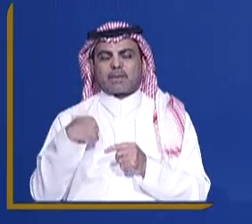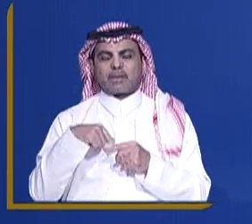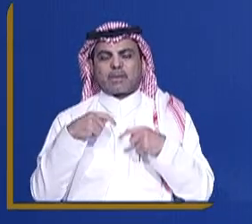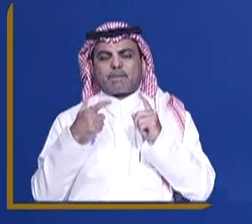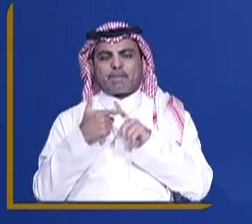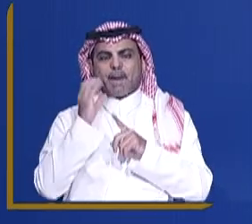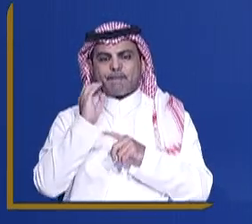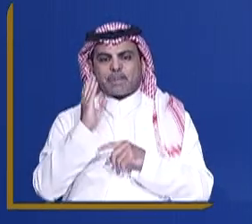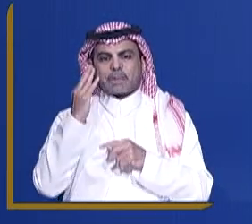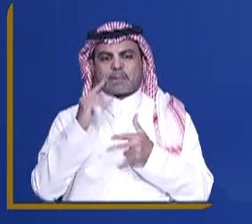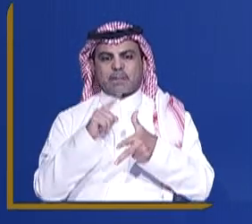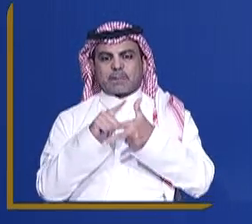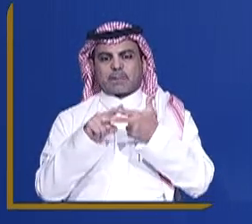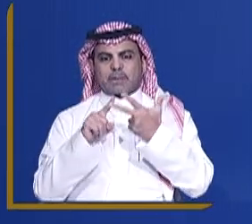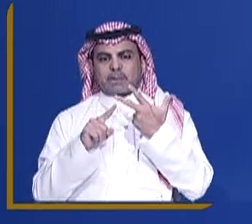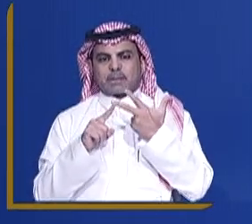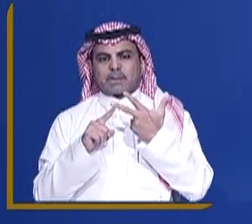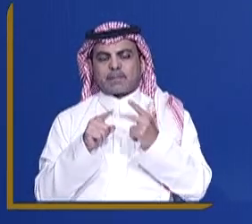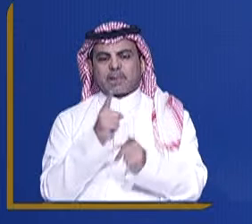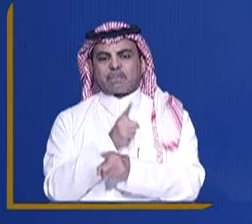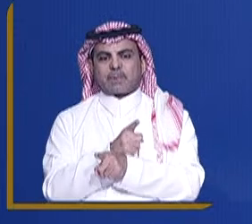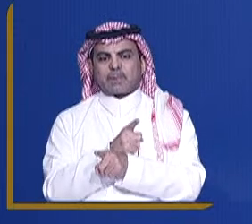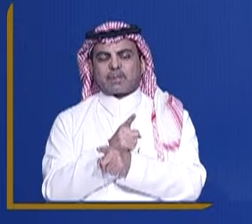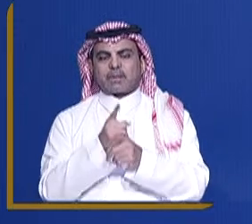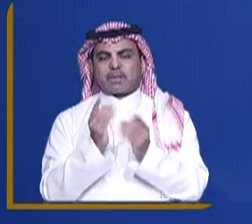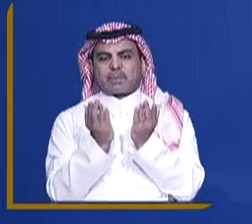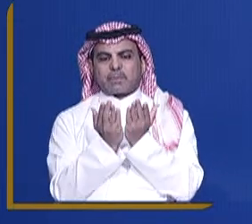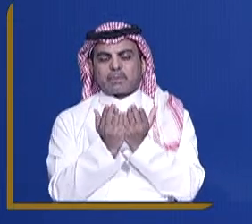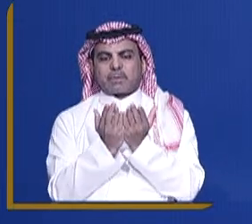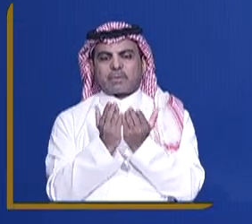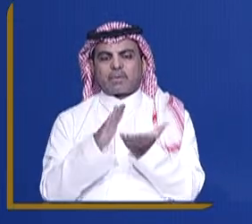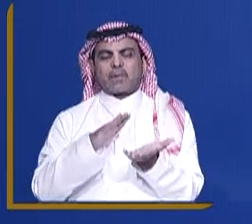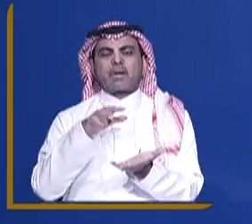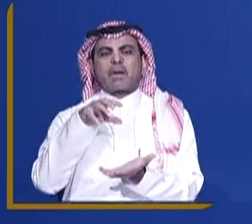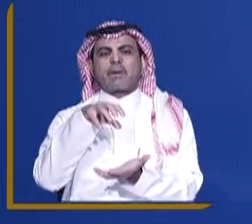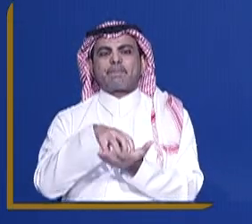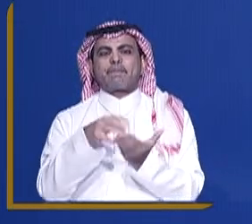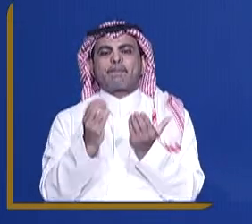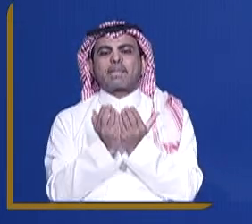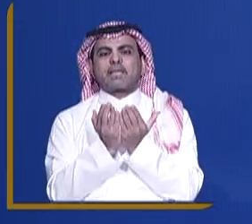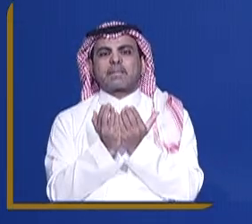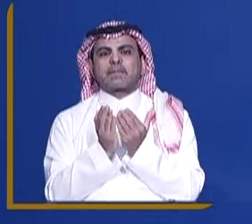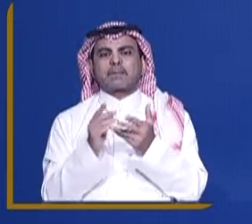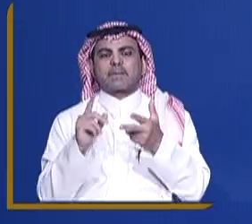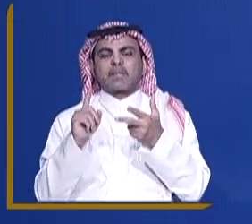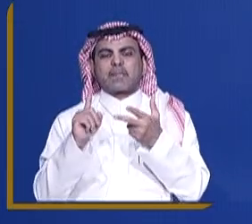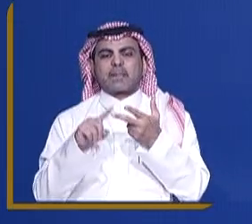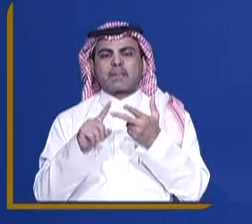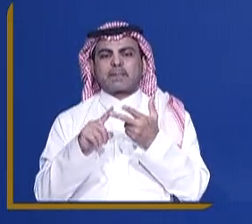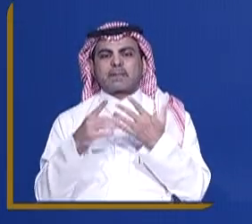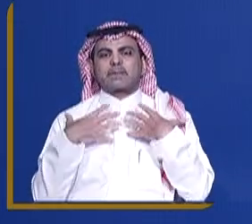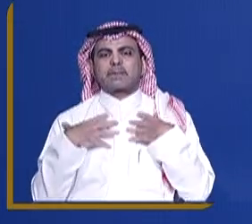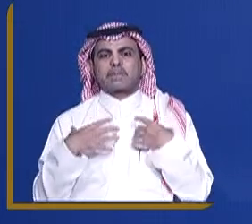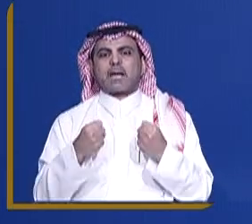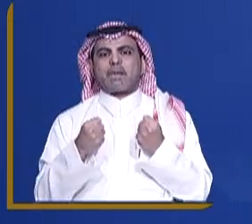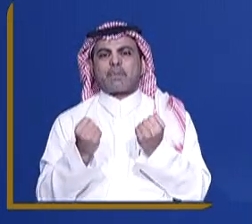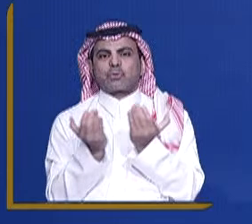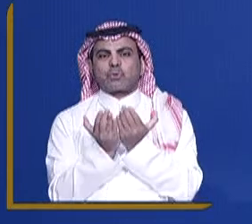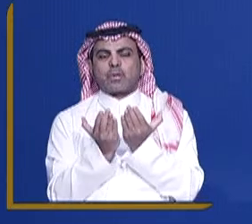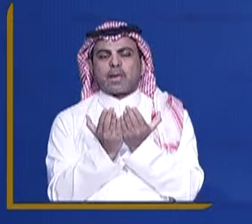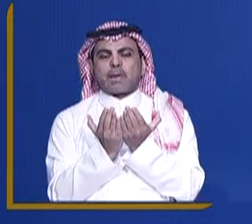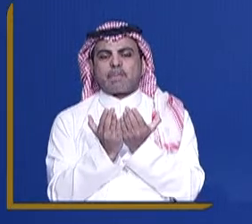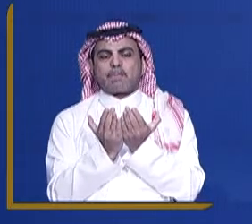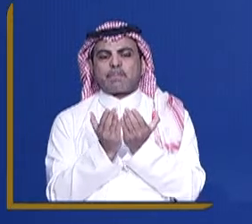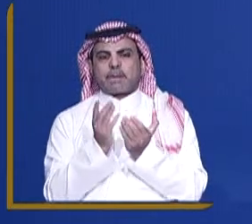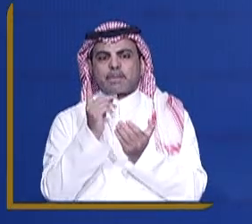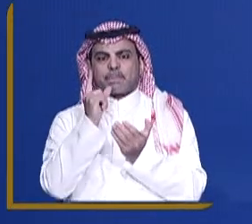في 3 ركائز رئيسية: المعلم والمنهج والبيئة التعليمية، ومن ضمن البيئة التعليمية هو سلامة أبنائنا وبناتنا